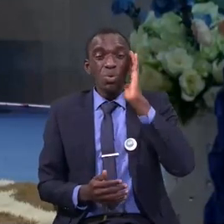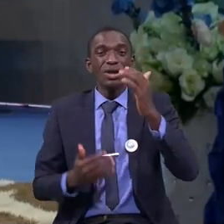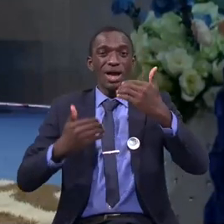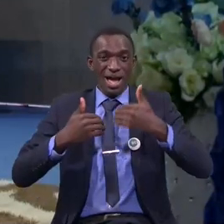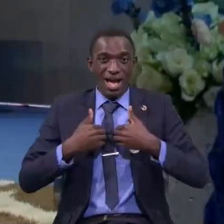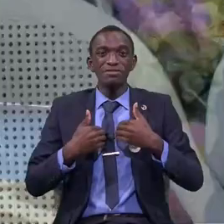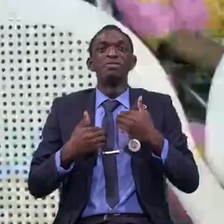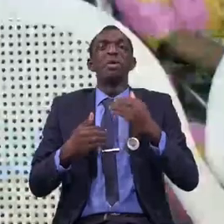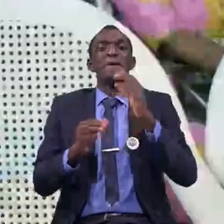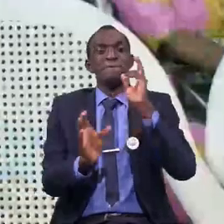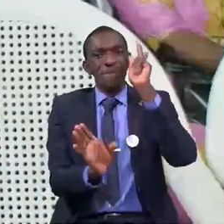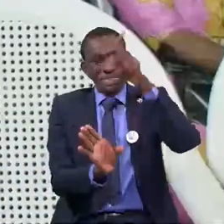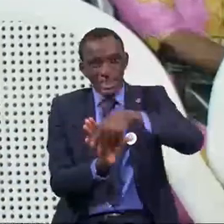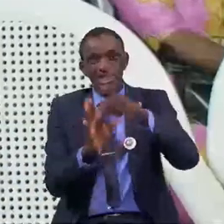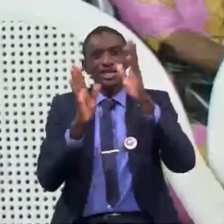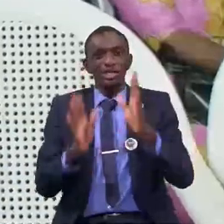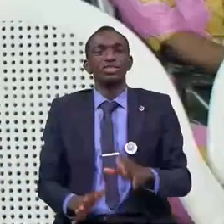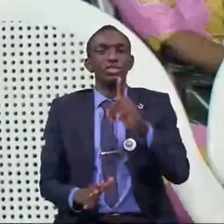Tu seras un participant.